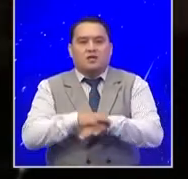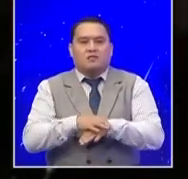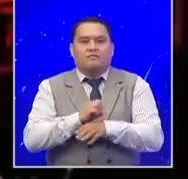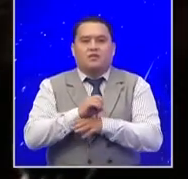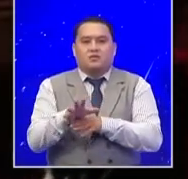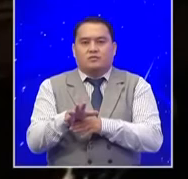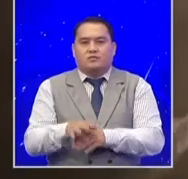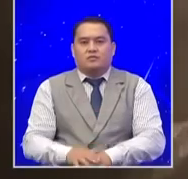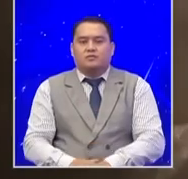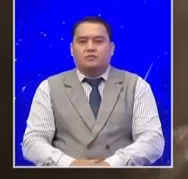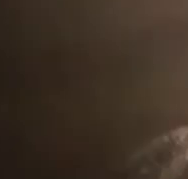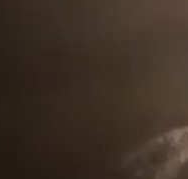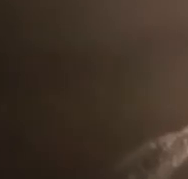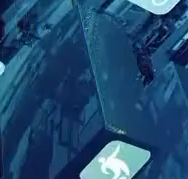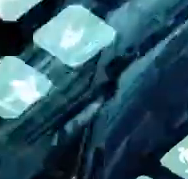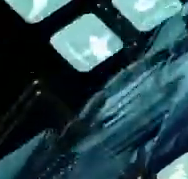коронавирус.